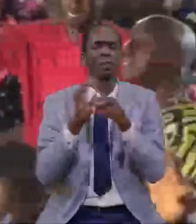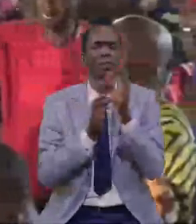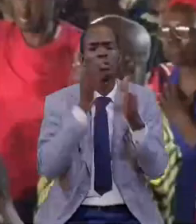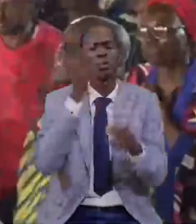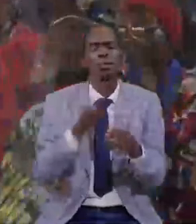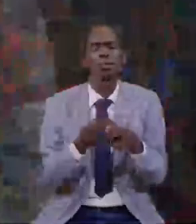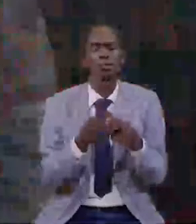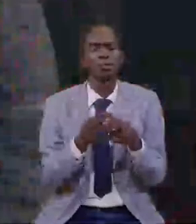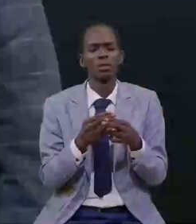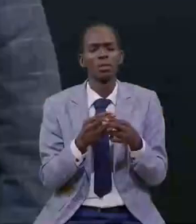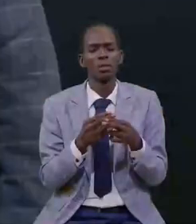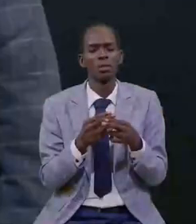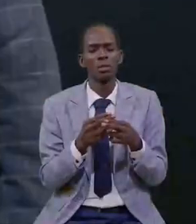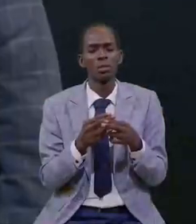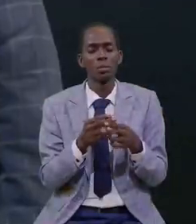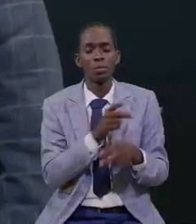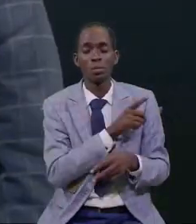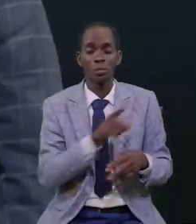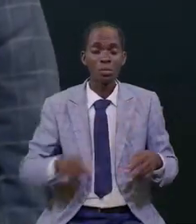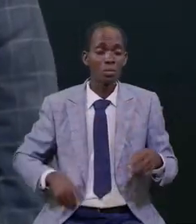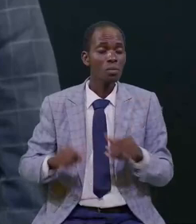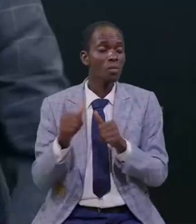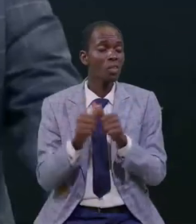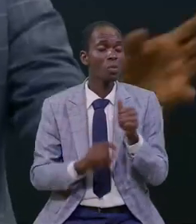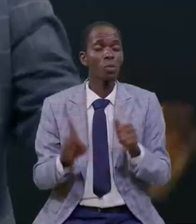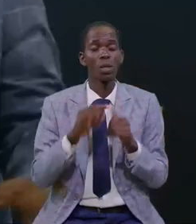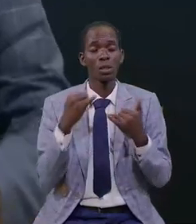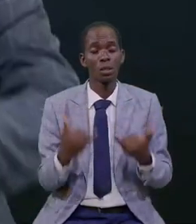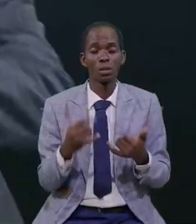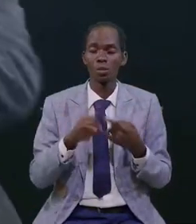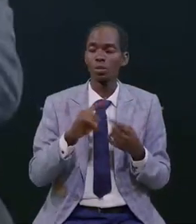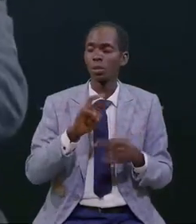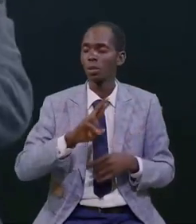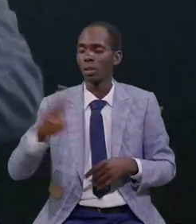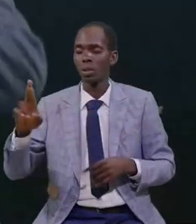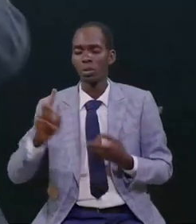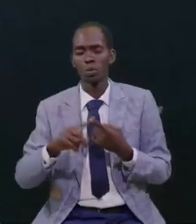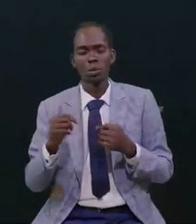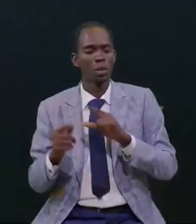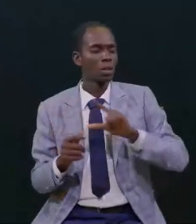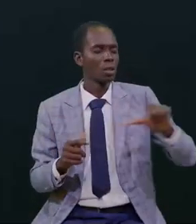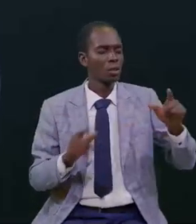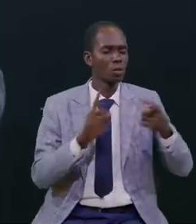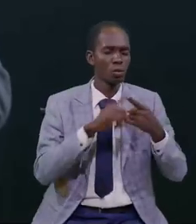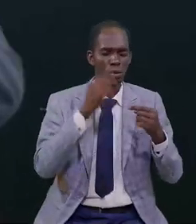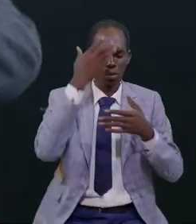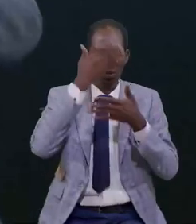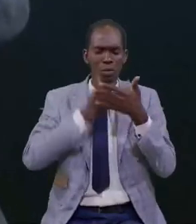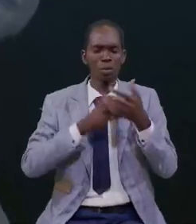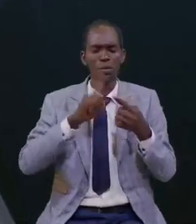Jésus Seigneur partout maintenant à droite à gauche devant au